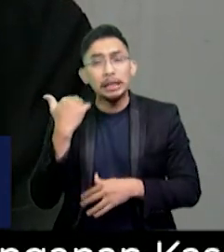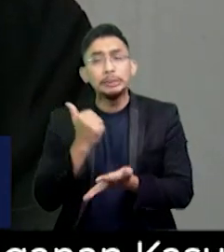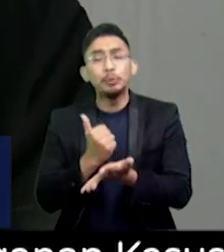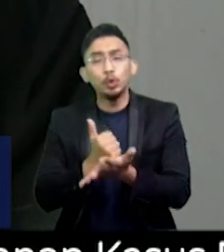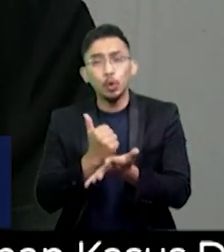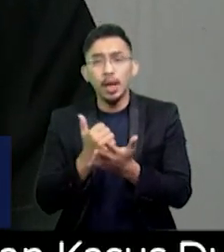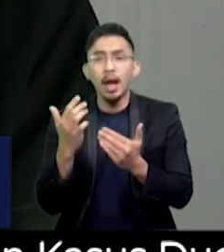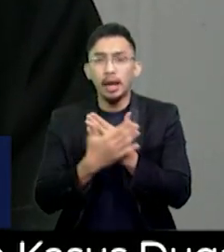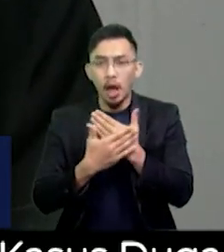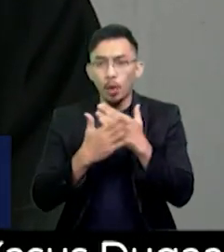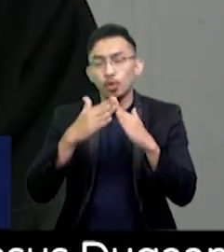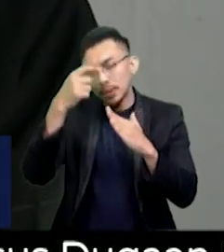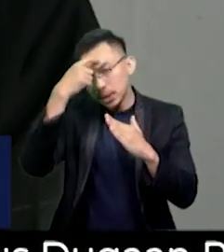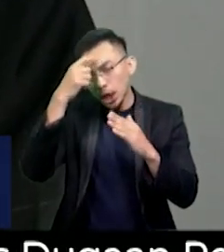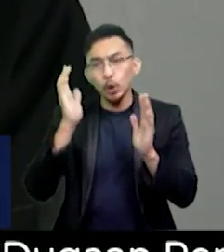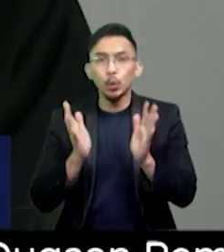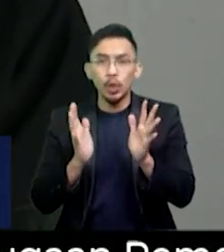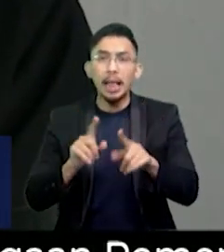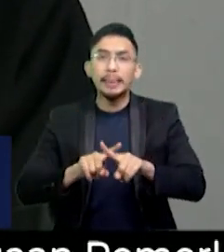Dokter siapa yang bilang?